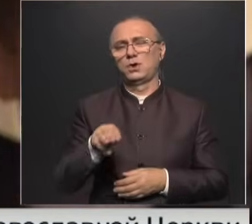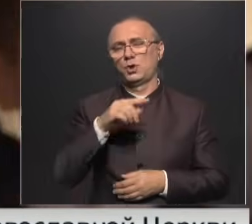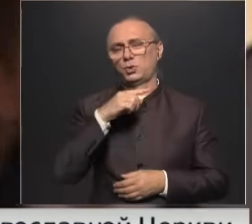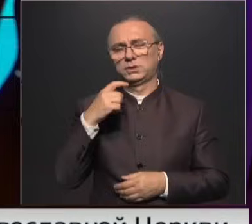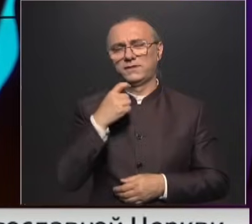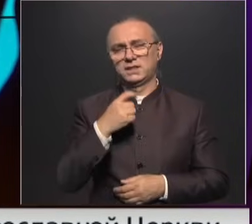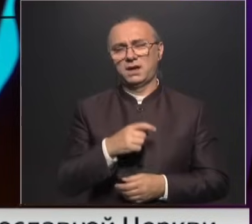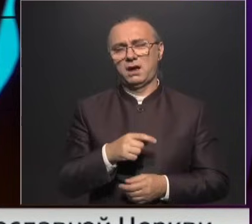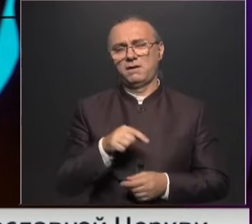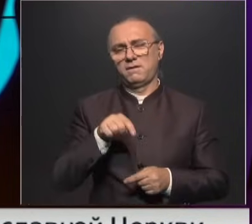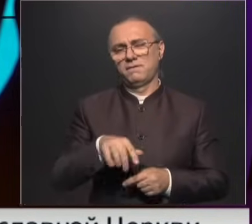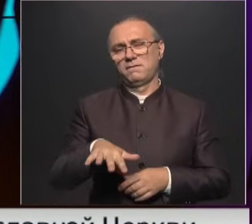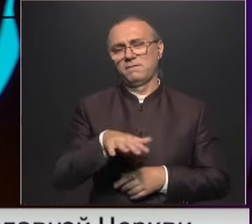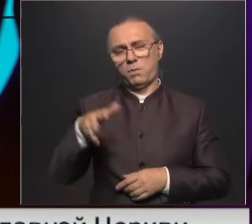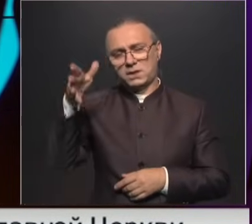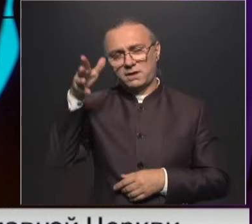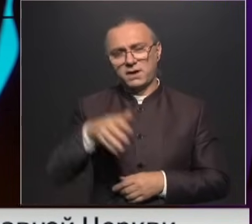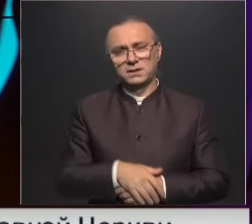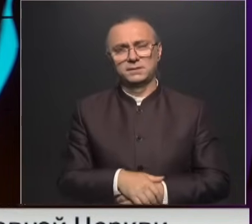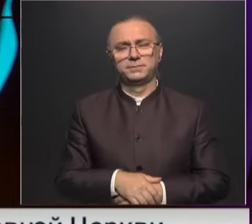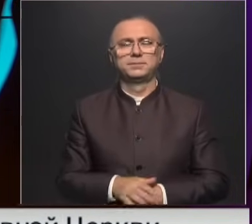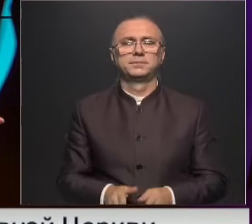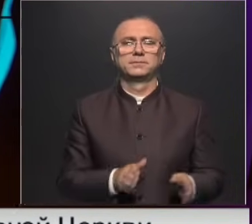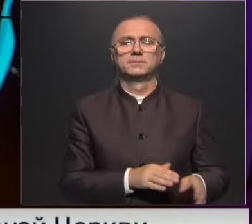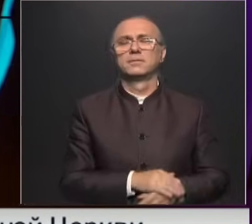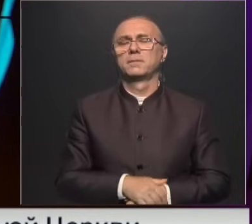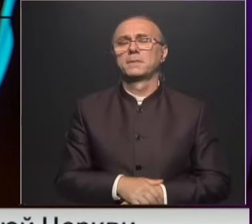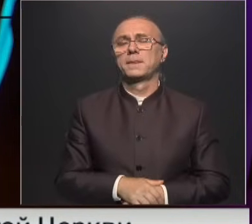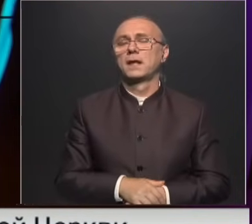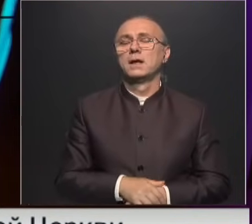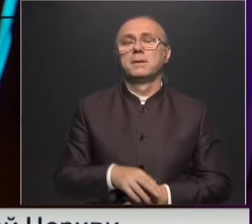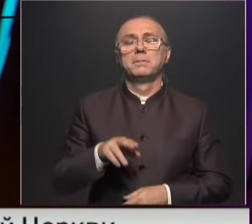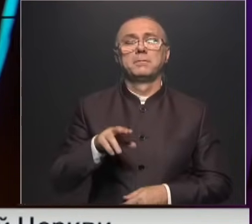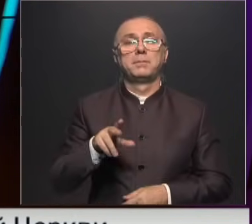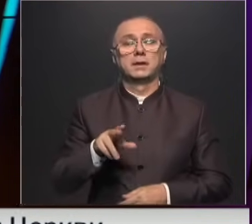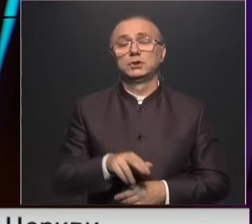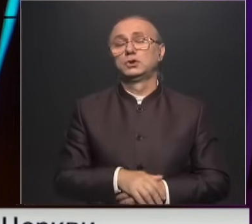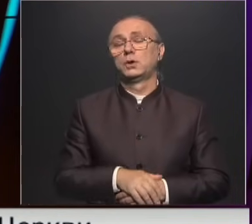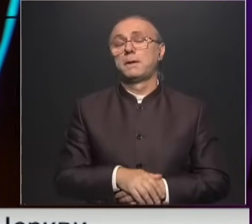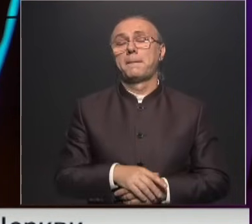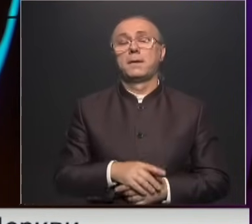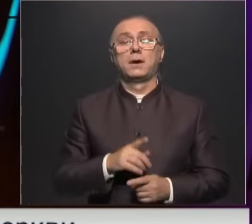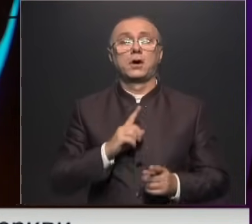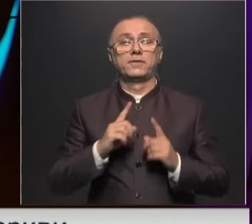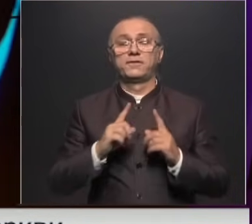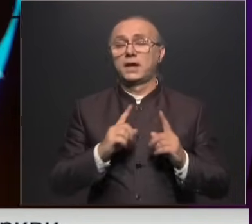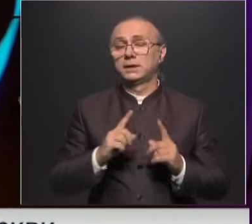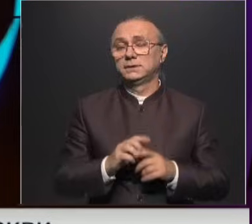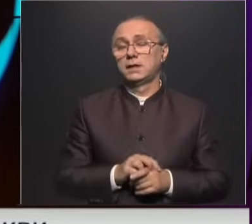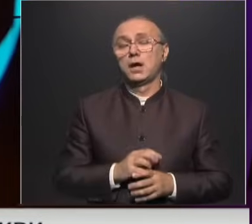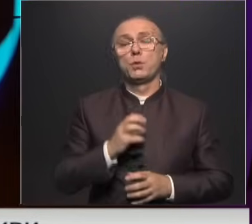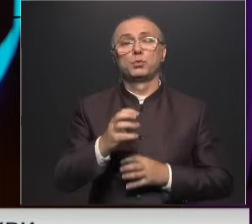3 лет. В пятницу участники пресс-конференции в Москве представили основные задачи и события Международного